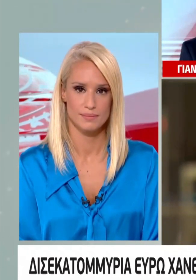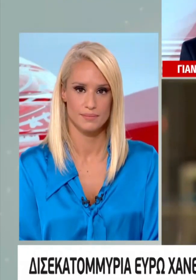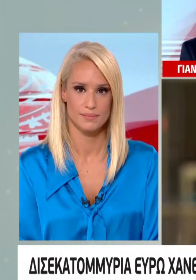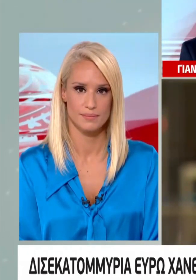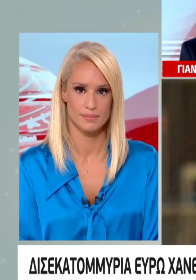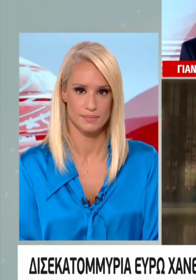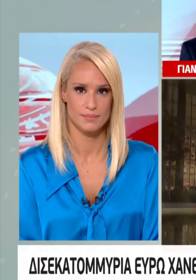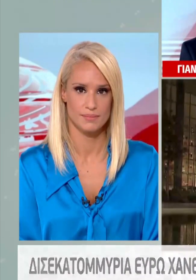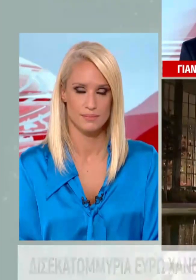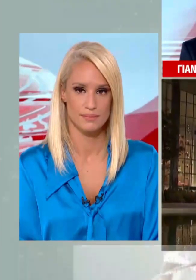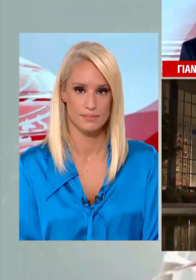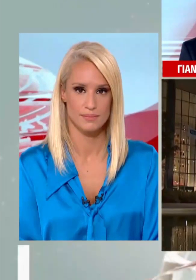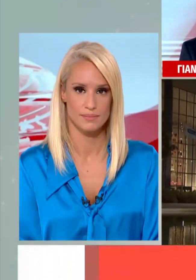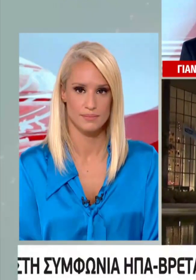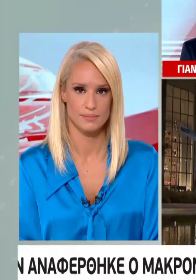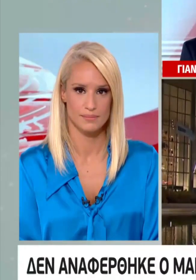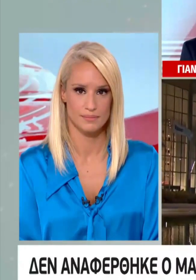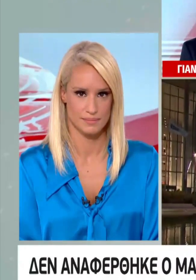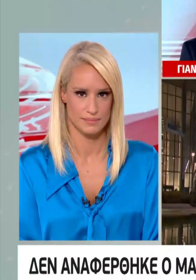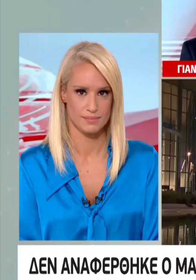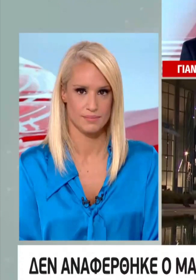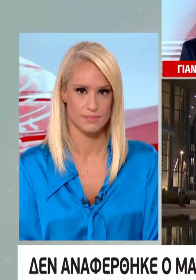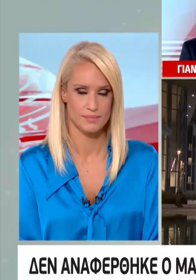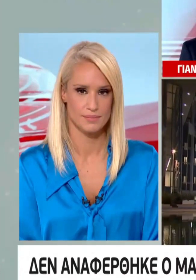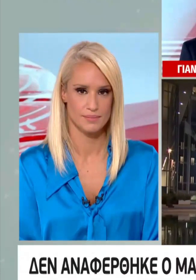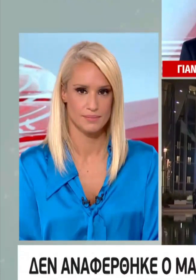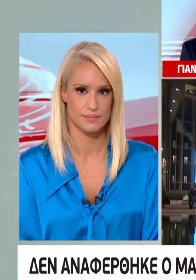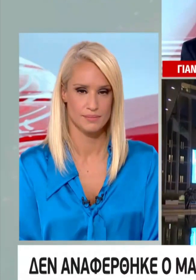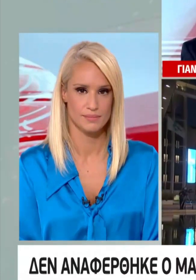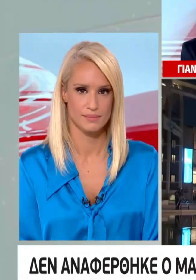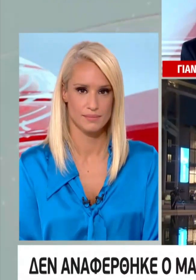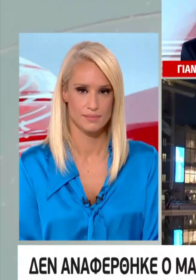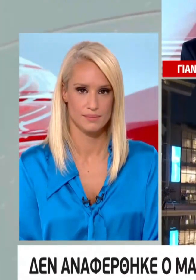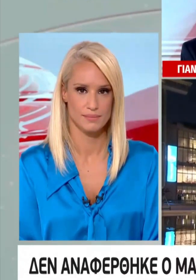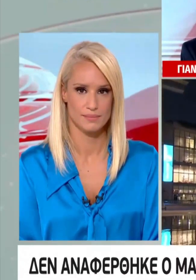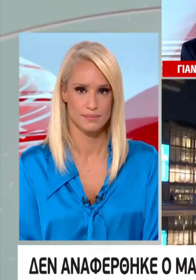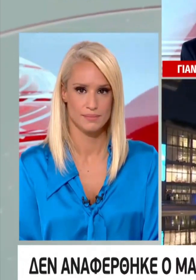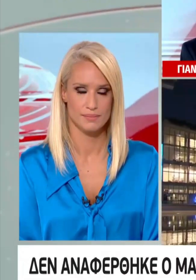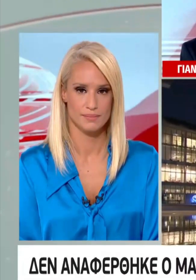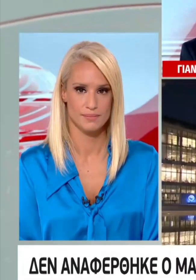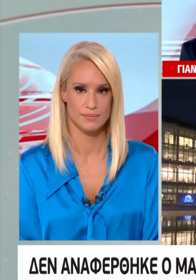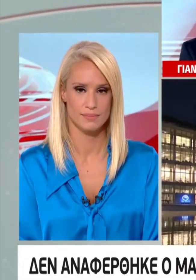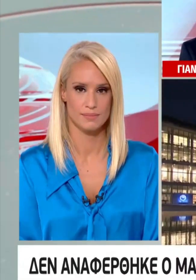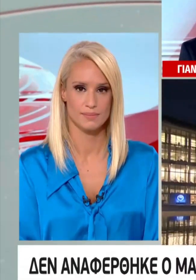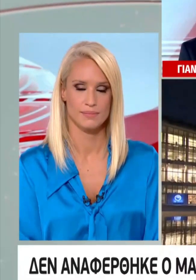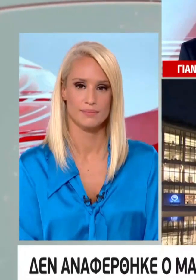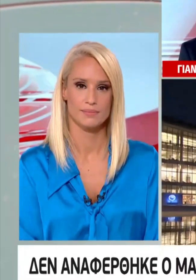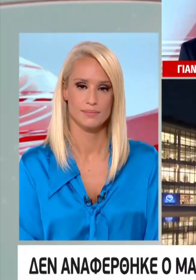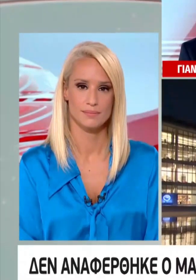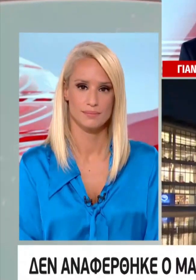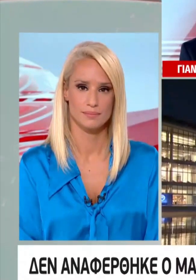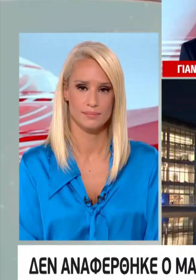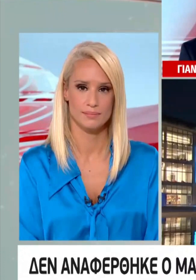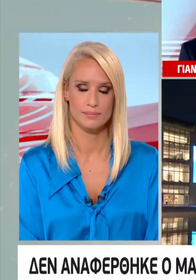εξής, ότι ο Μακρόν δεν φαίνεται να ρίχνει λάδι στη φωτιά. Προς το παρόν ήταν έντονη η αντίδραση χθες της Ευρώπης, όλης της Ευρώπης, πλην